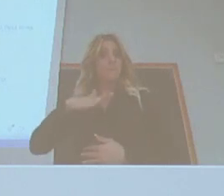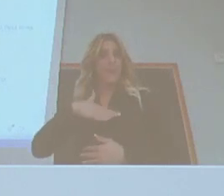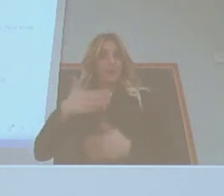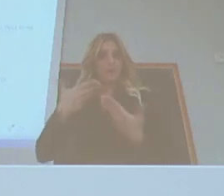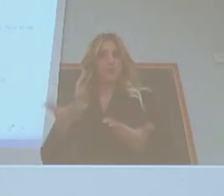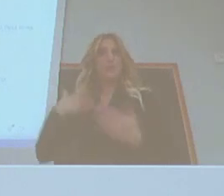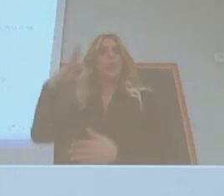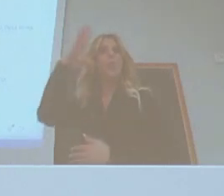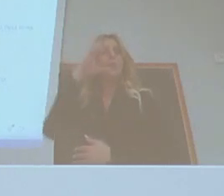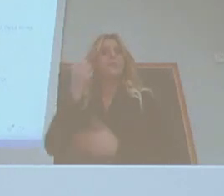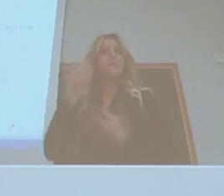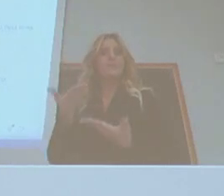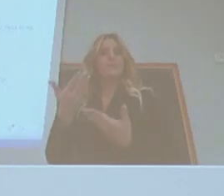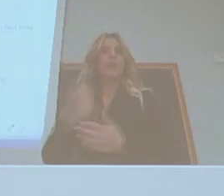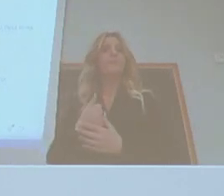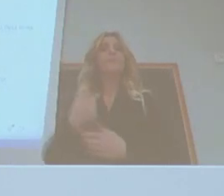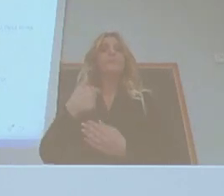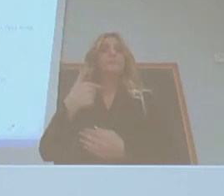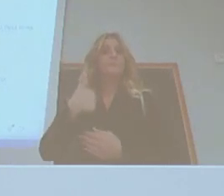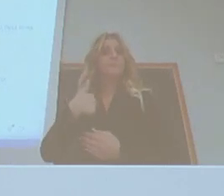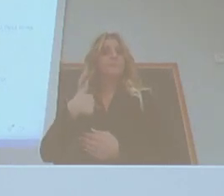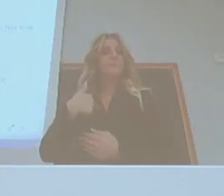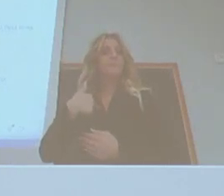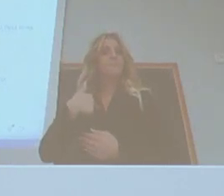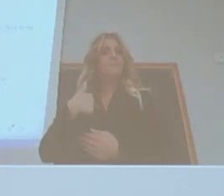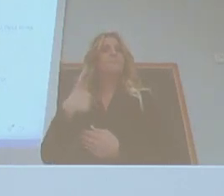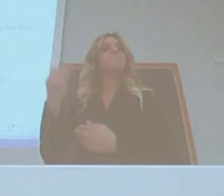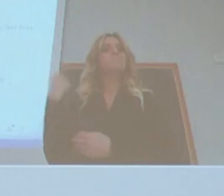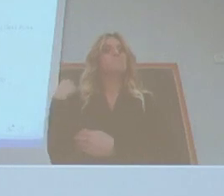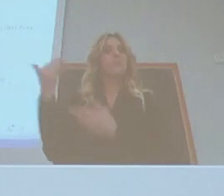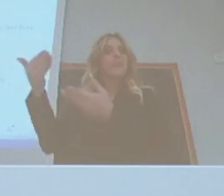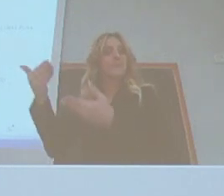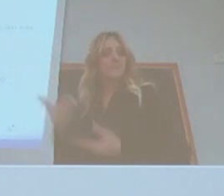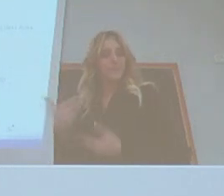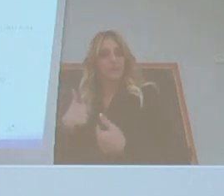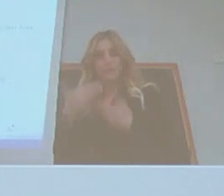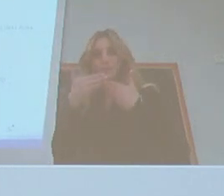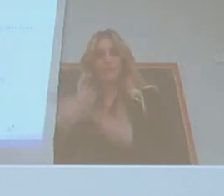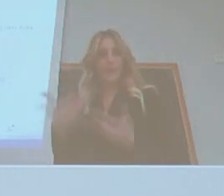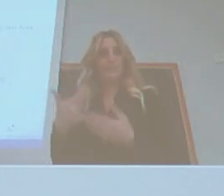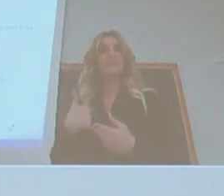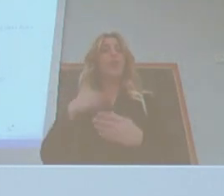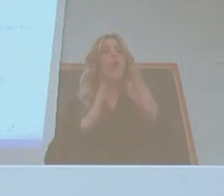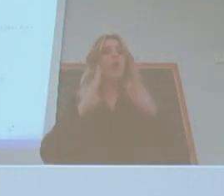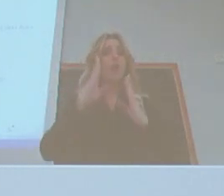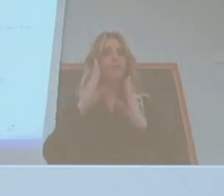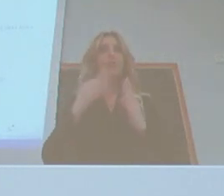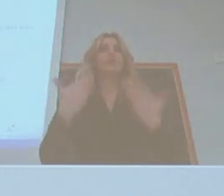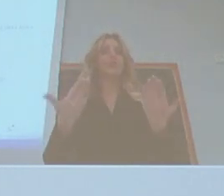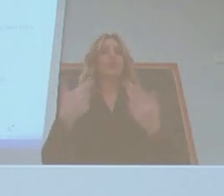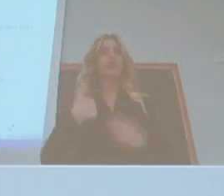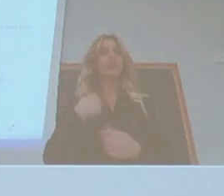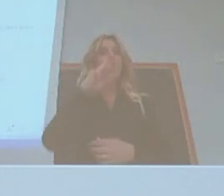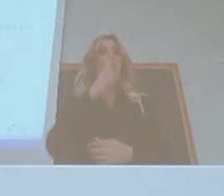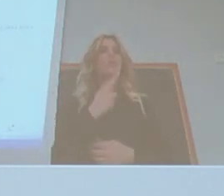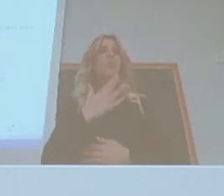che l'università e che il nostro rettore mi abbia invitato a confrontarmi, e diciamo terrò un